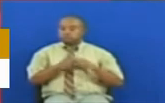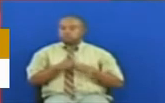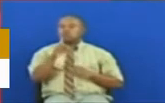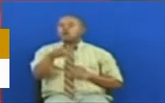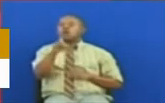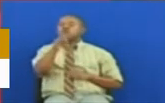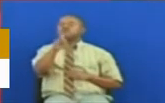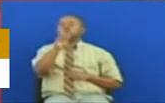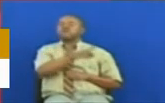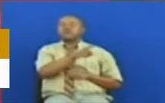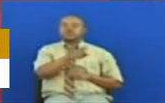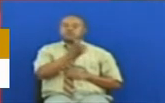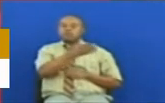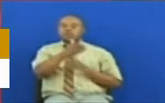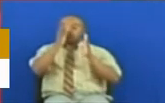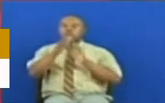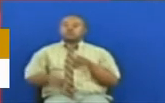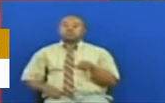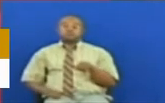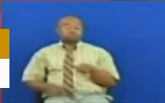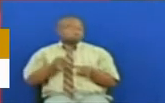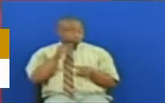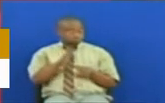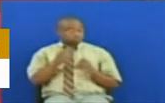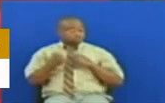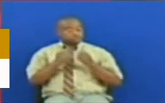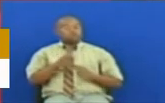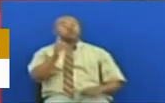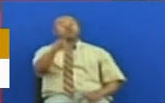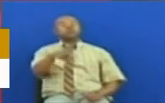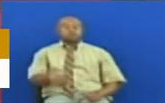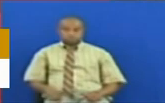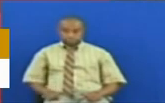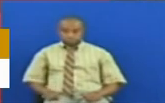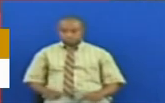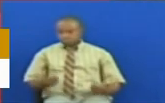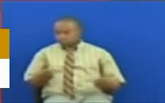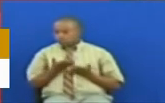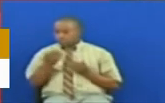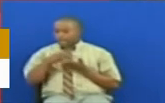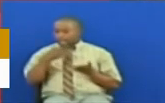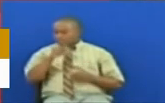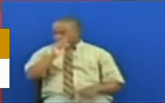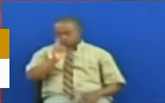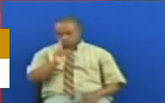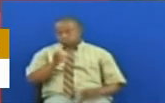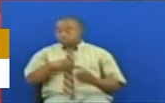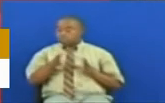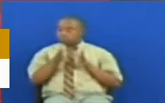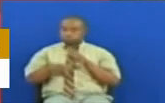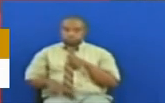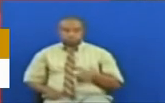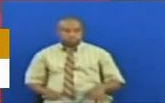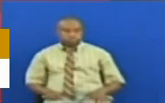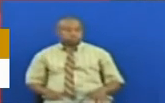kuu. Hapa pana changamoto kwa sababu pana gharama sio ndogo.